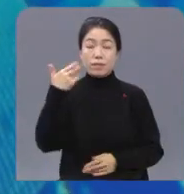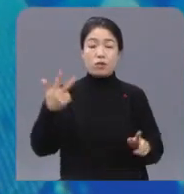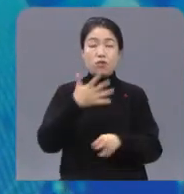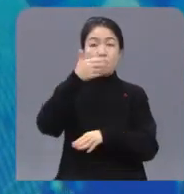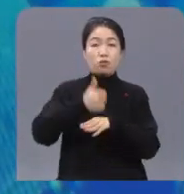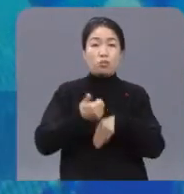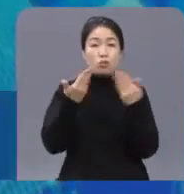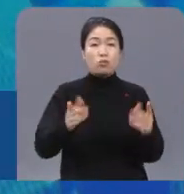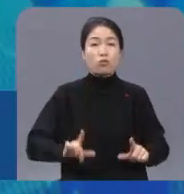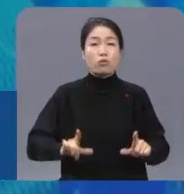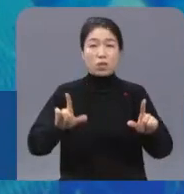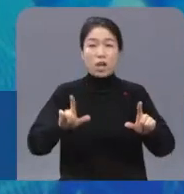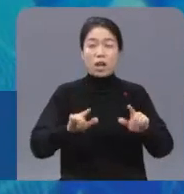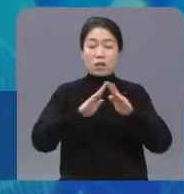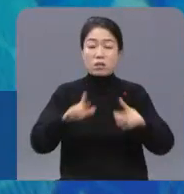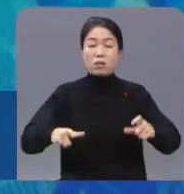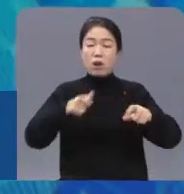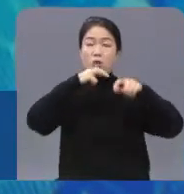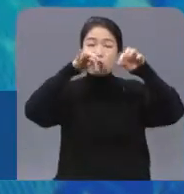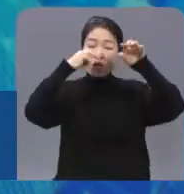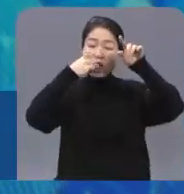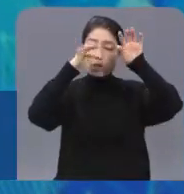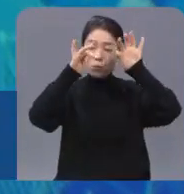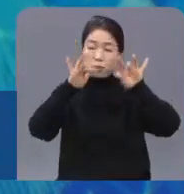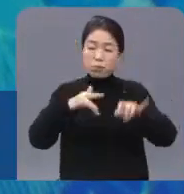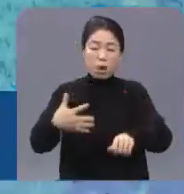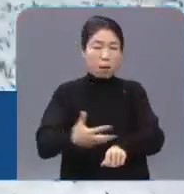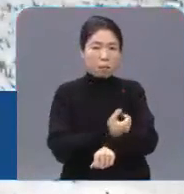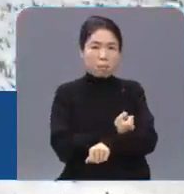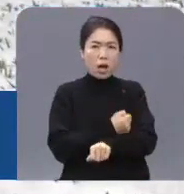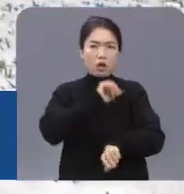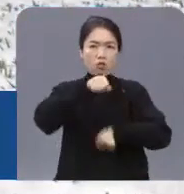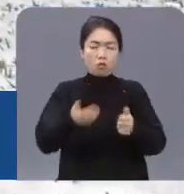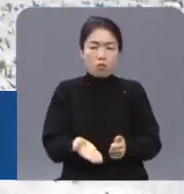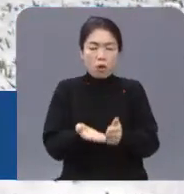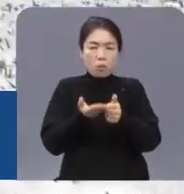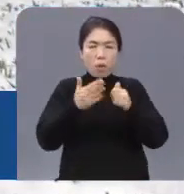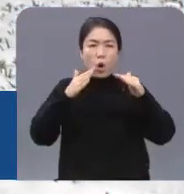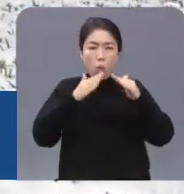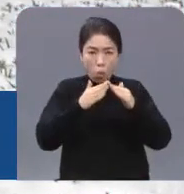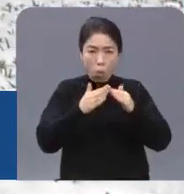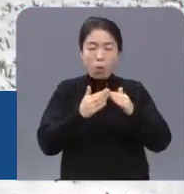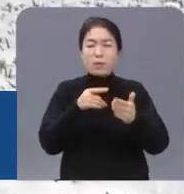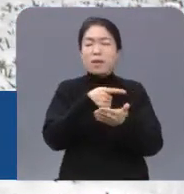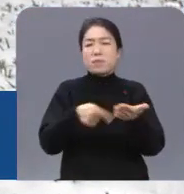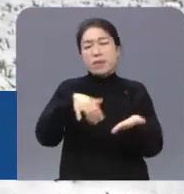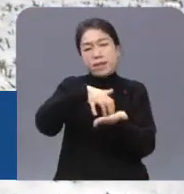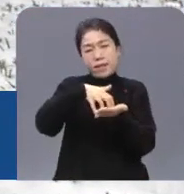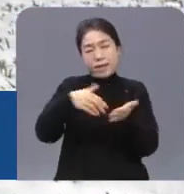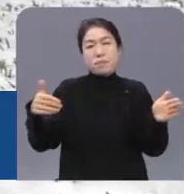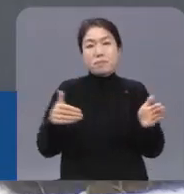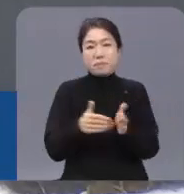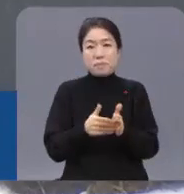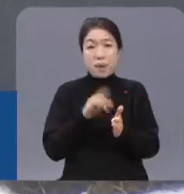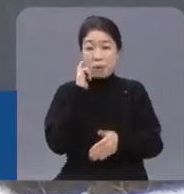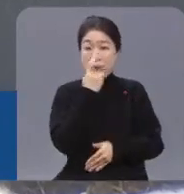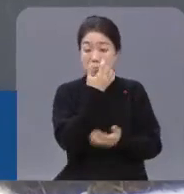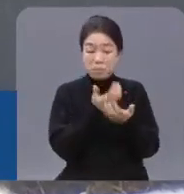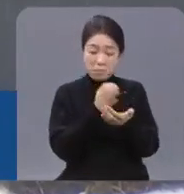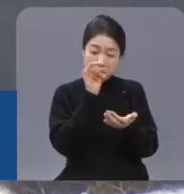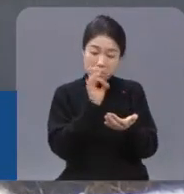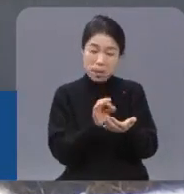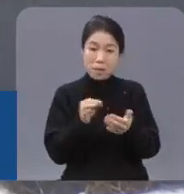지난 주말과 휴일 전남지역에 많은 눈이 내린 가운데 축산 분야의 피해가 집게 되었습니다 전라남도가 확인한 자료를